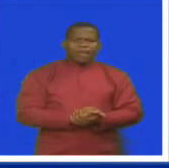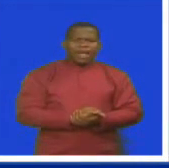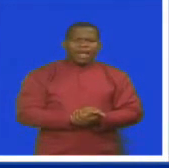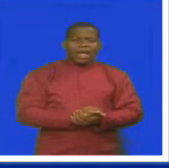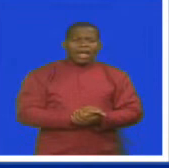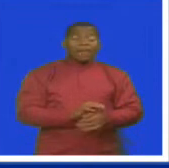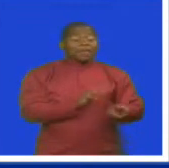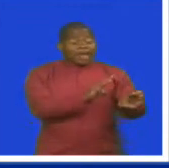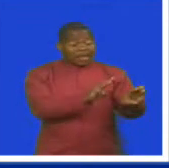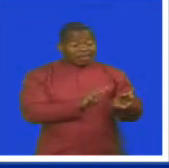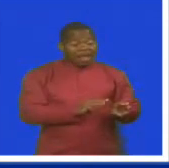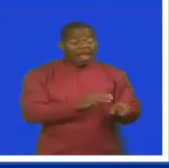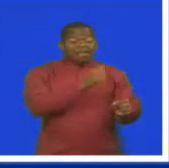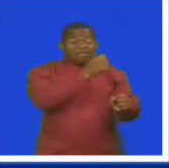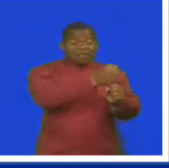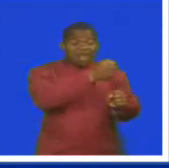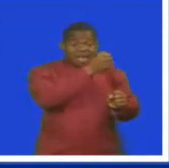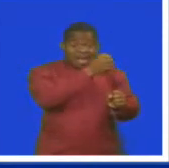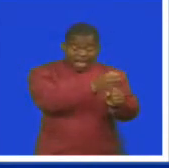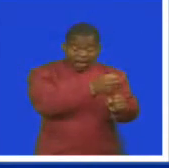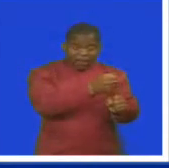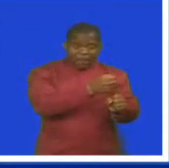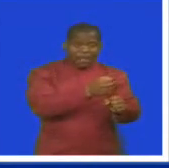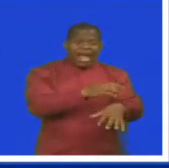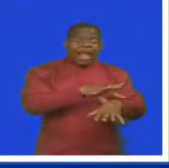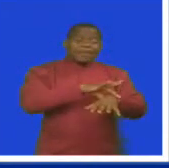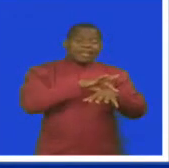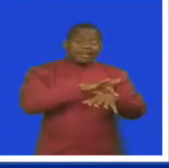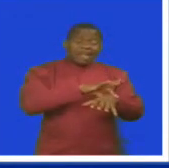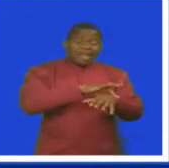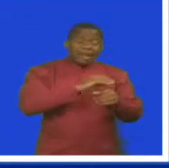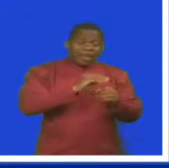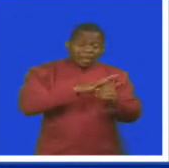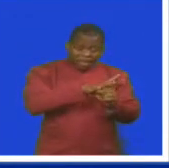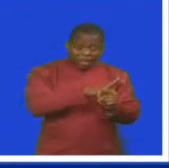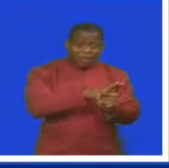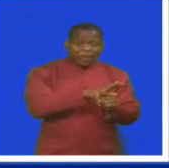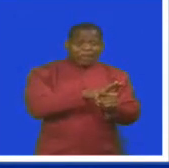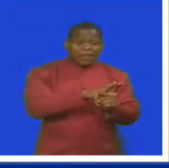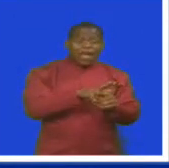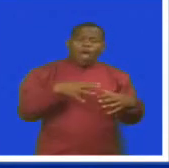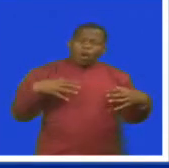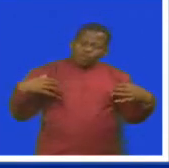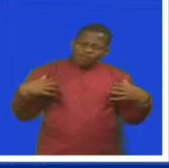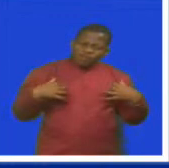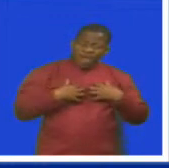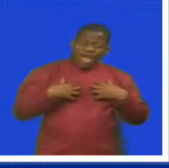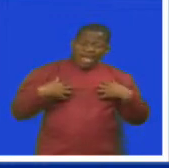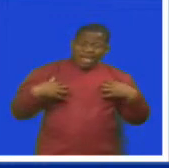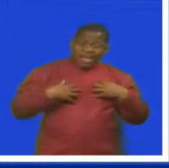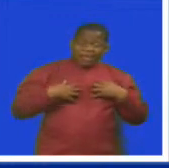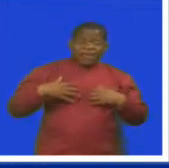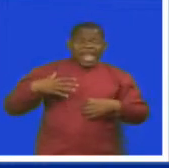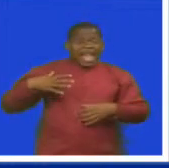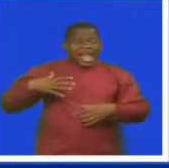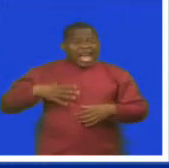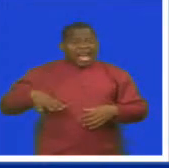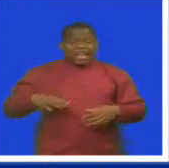lomkhuhlane weCOVID-19 ulethele labanye depression. Labanye balethele ubuhlungu